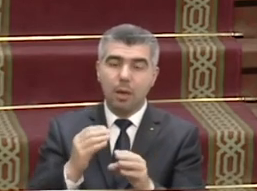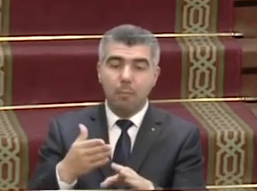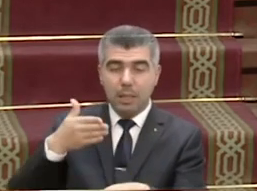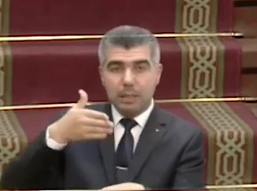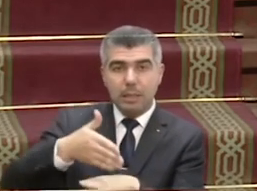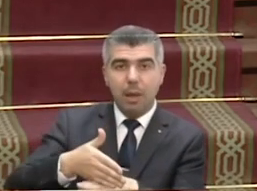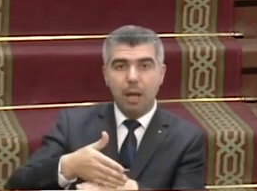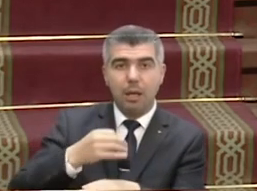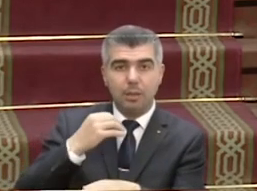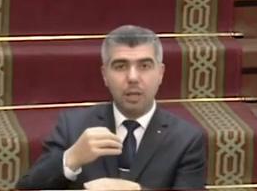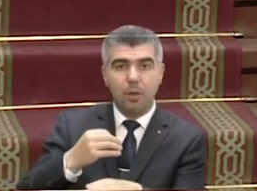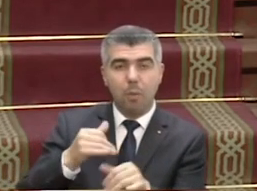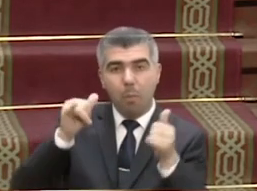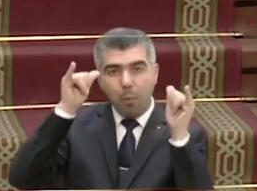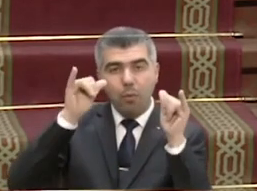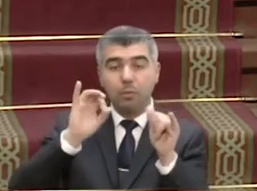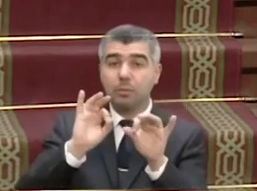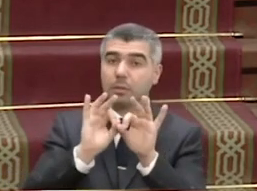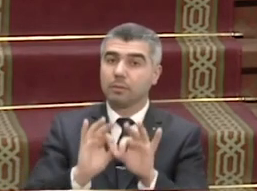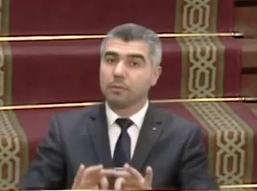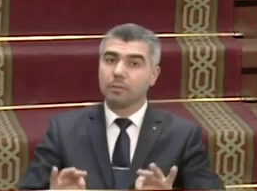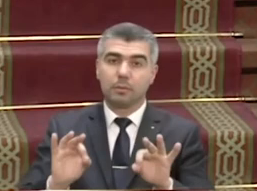اربع سنوات